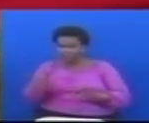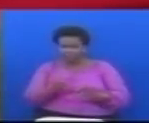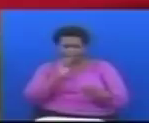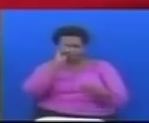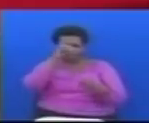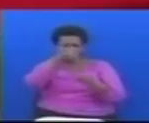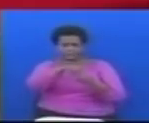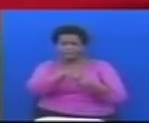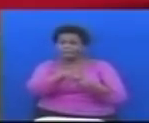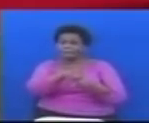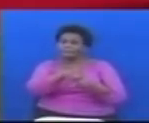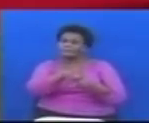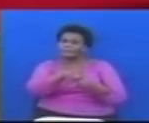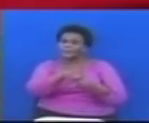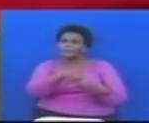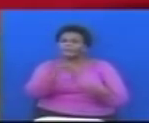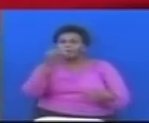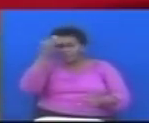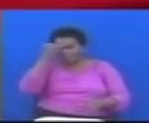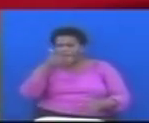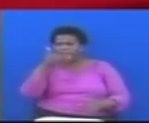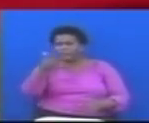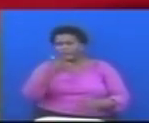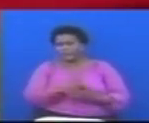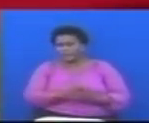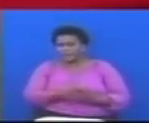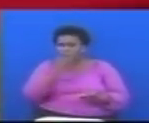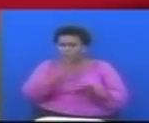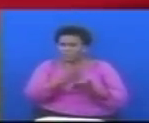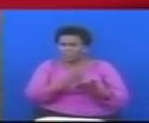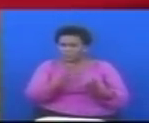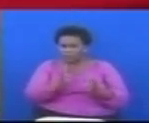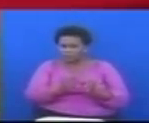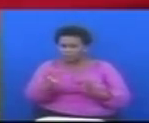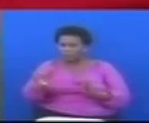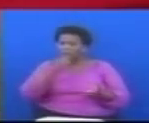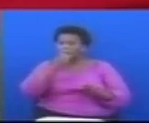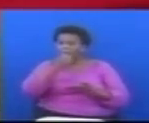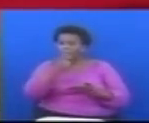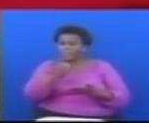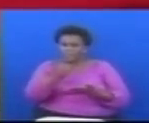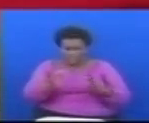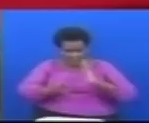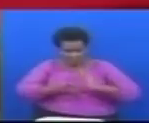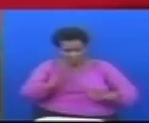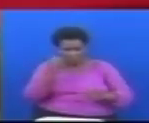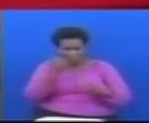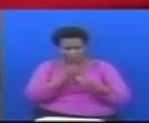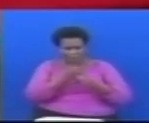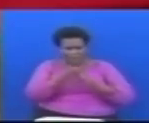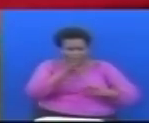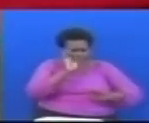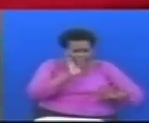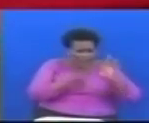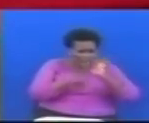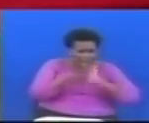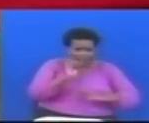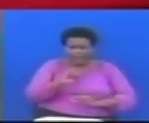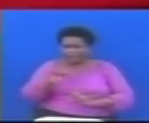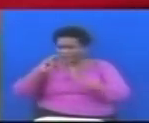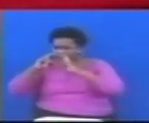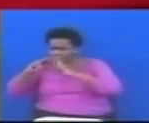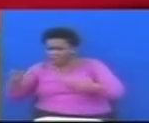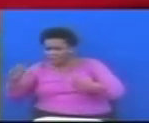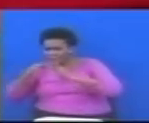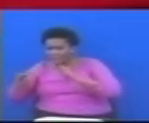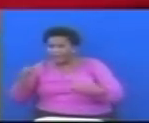barabara zitakazopewa kipaumbele katika kutengewa fedha kwa ajili ya kuzifanyia upembuzi yakinifu na usanifu wa kina kwa lengo la kujenga barabara